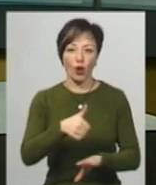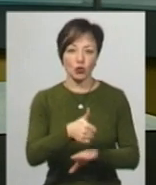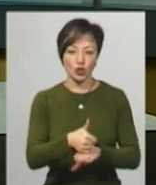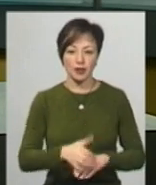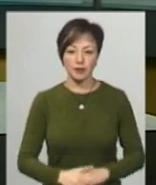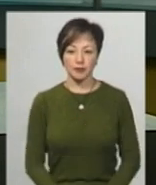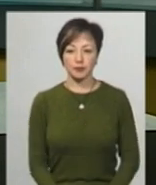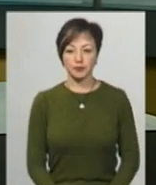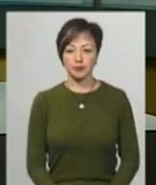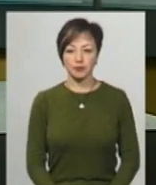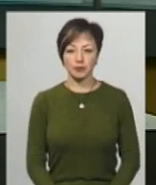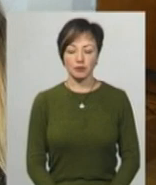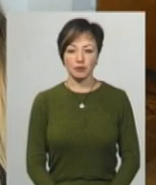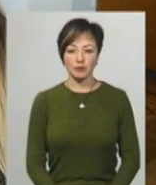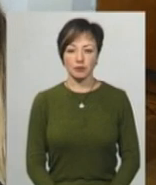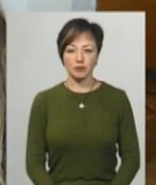Альона Береза.